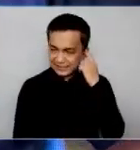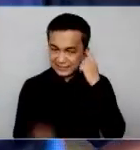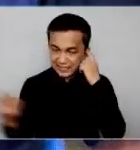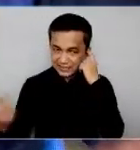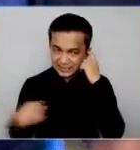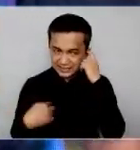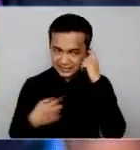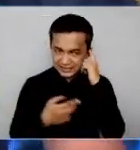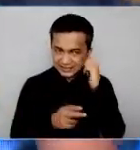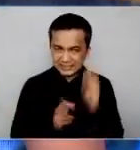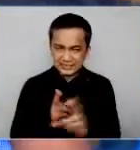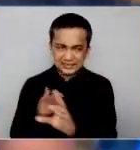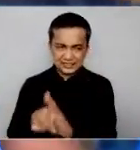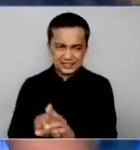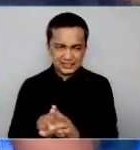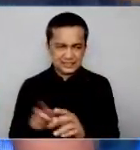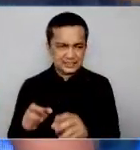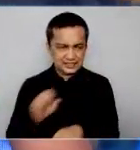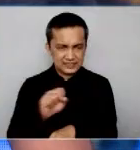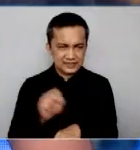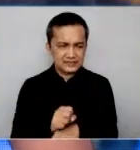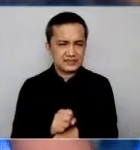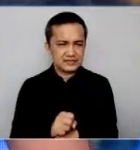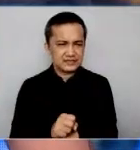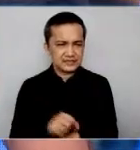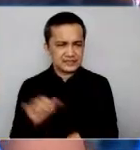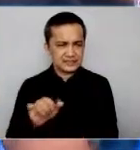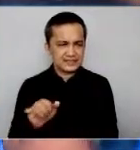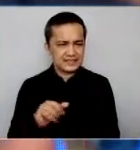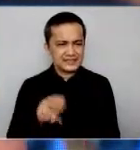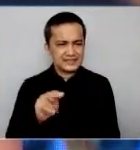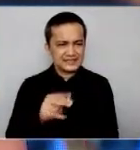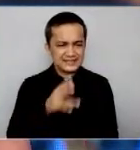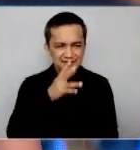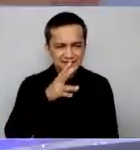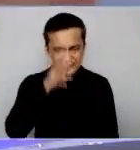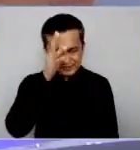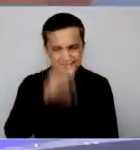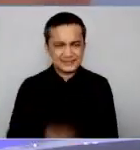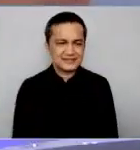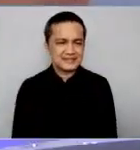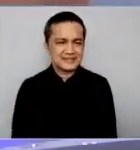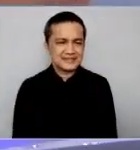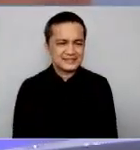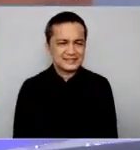World Sports Stacking sa Singapore, kailangan ng parents. Ayun! Ayun! Ay,